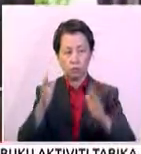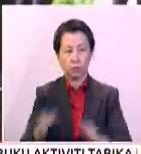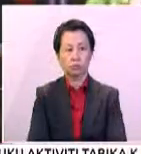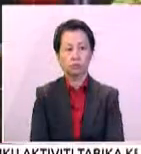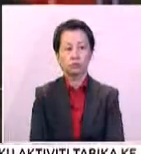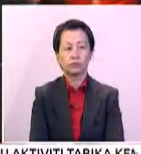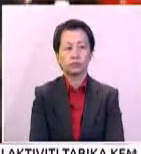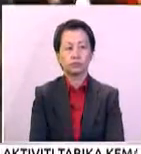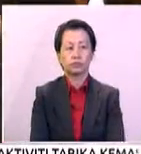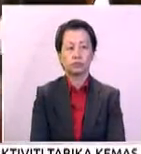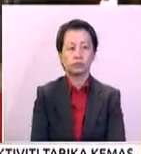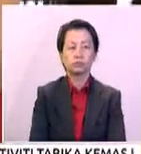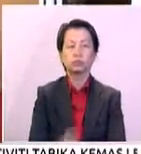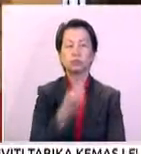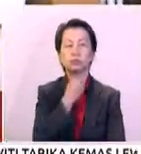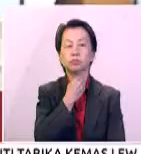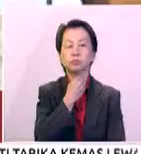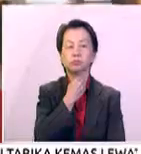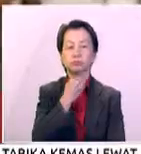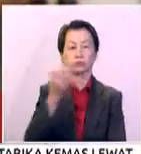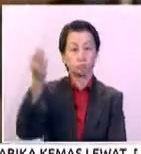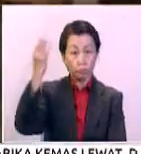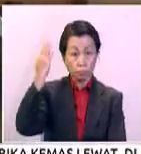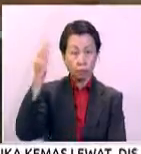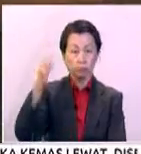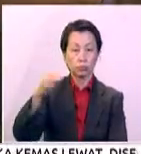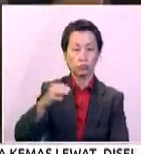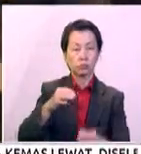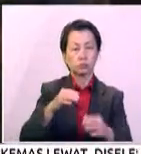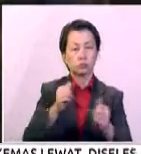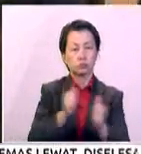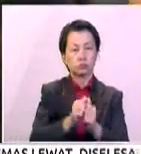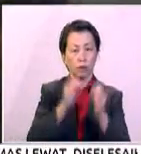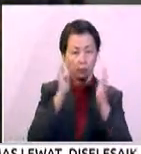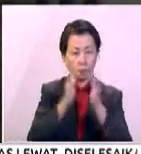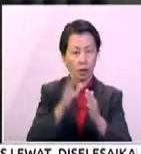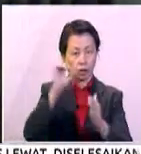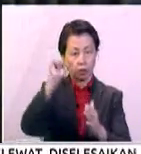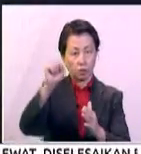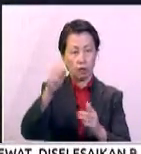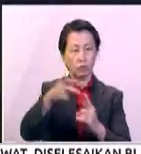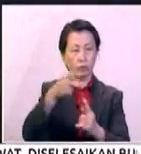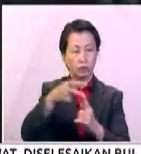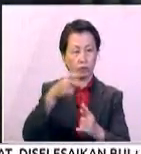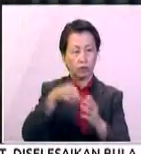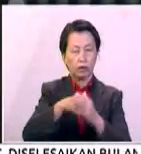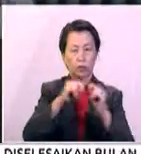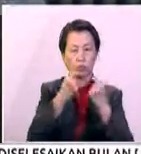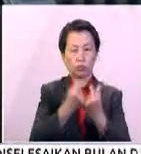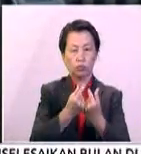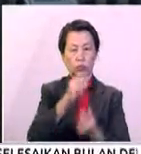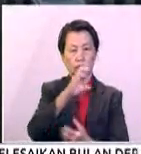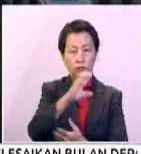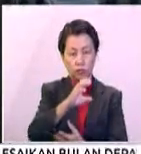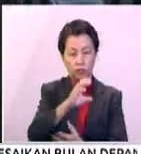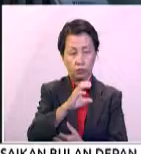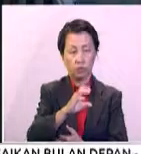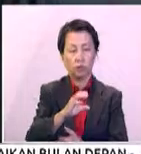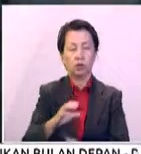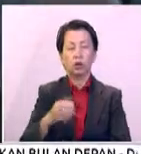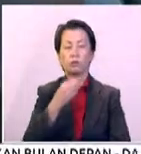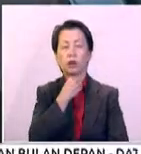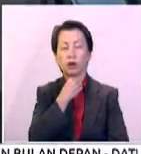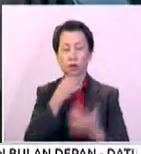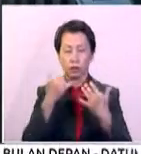happen. Perak juara edisi lalu diundi bersama Pahang, Sabah dan Pulau Pinang dalam kumpulan C. The Boss Gaurus